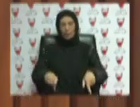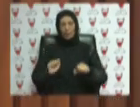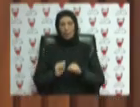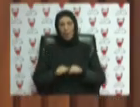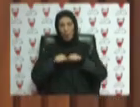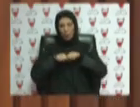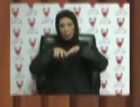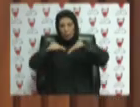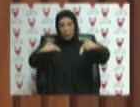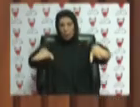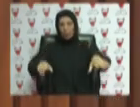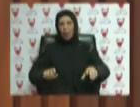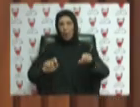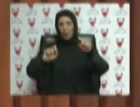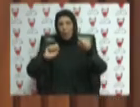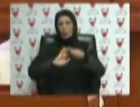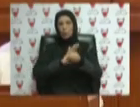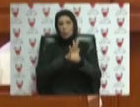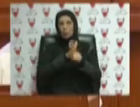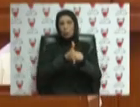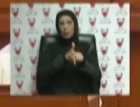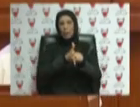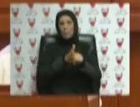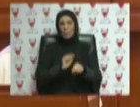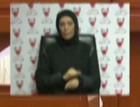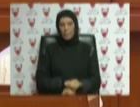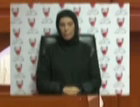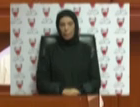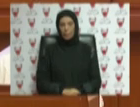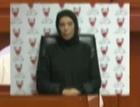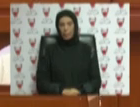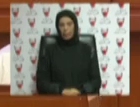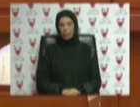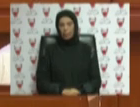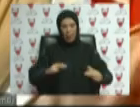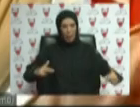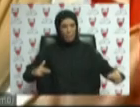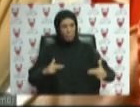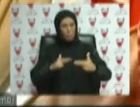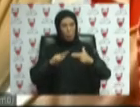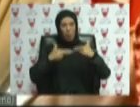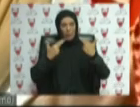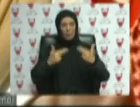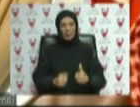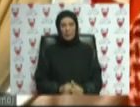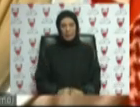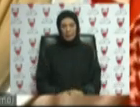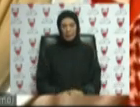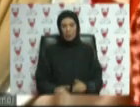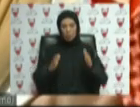وقائية من جانب وزارة العدل والمحاكم، تيسير عمل المحاكم، تم مثل ما نشر